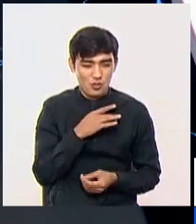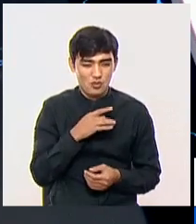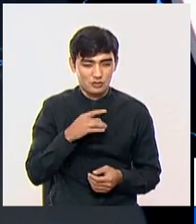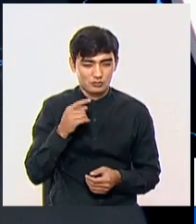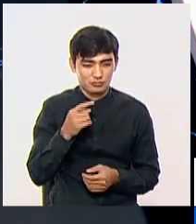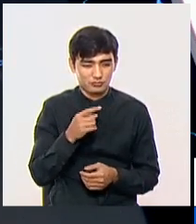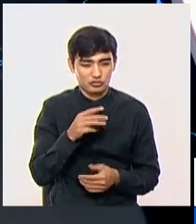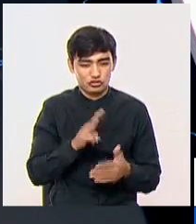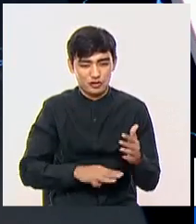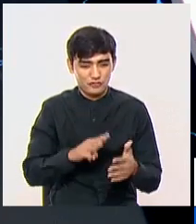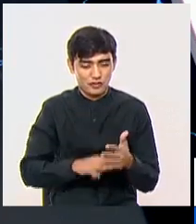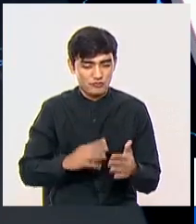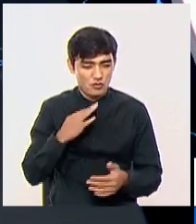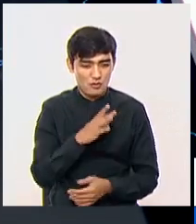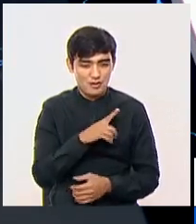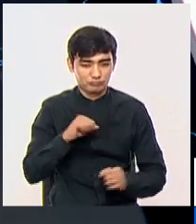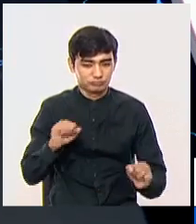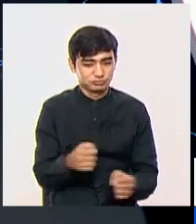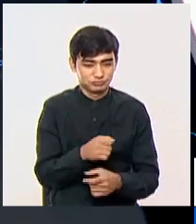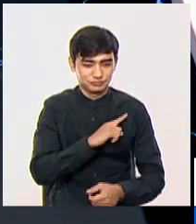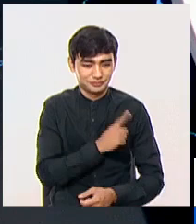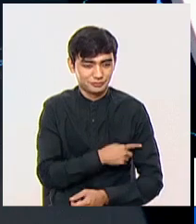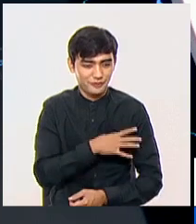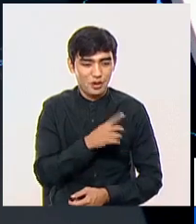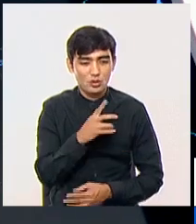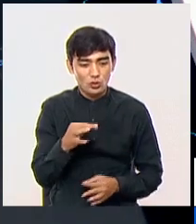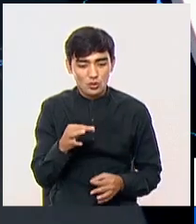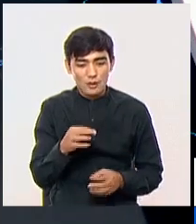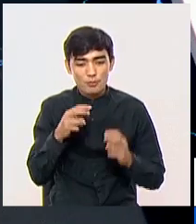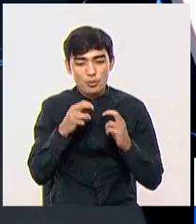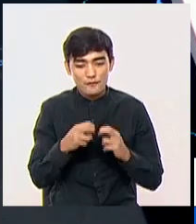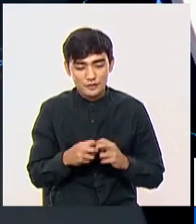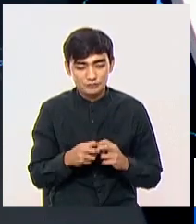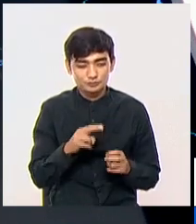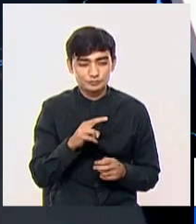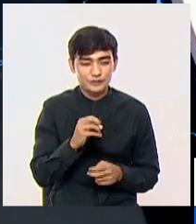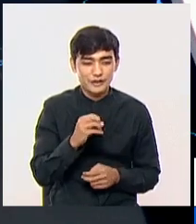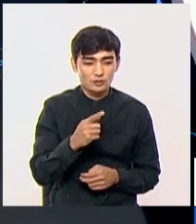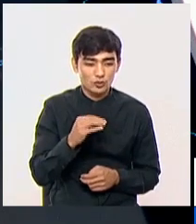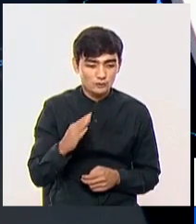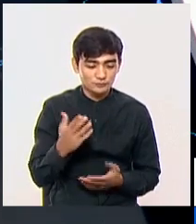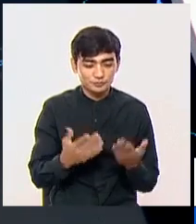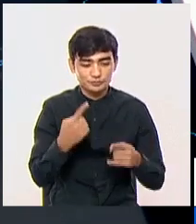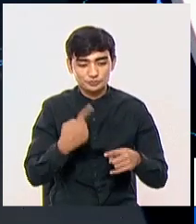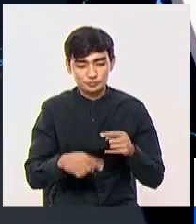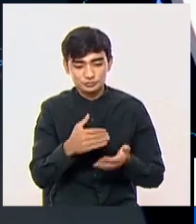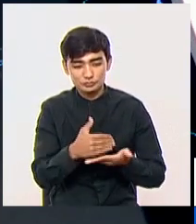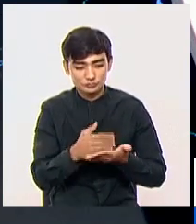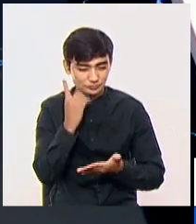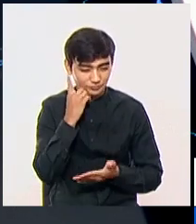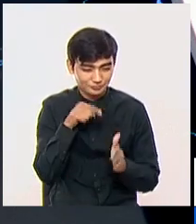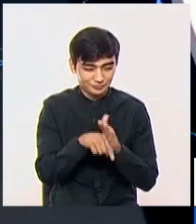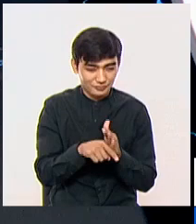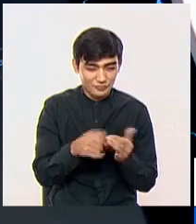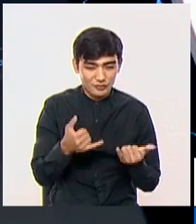получать административные штрафы за превышение скорости. Однако проверить протокол через ЕГОВ или другие мобильные приложения